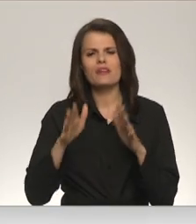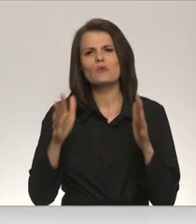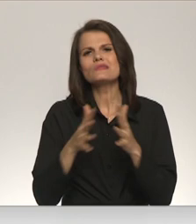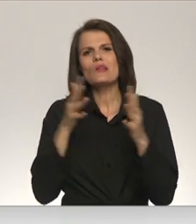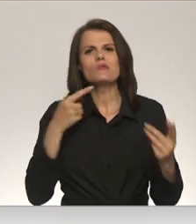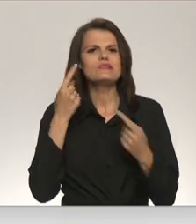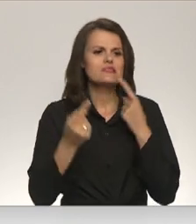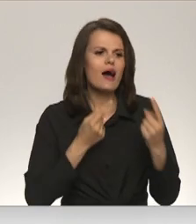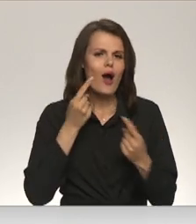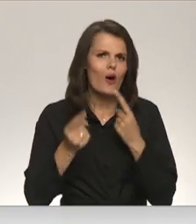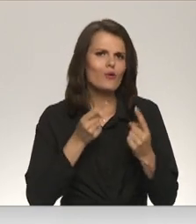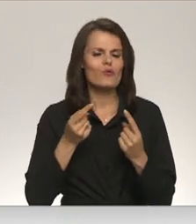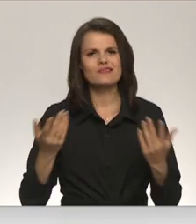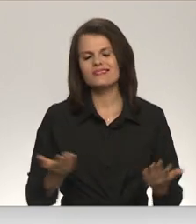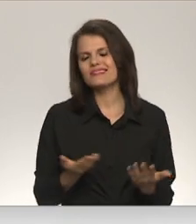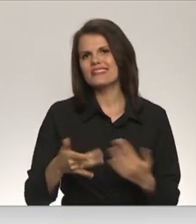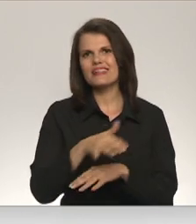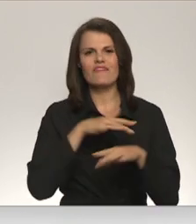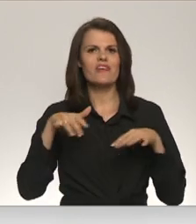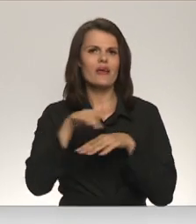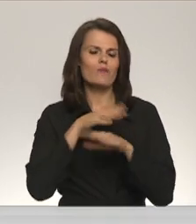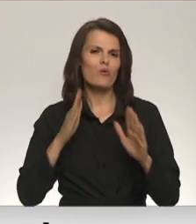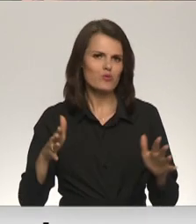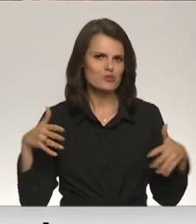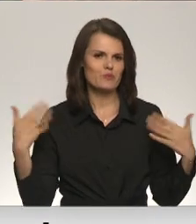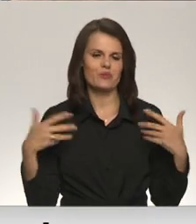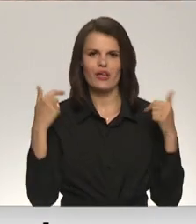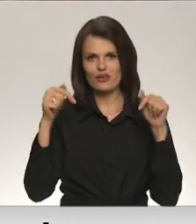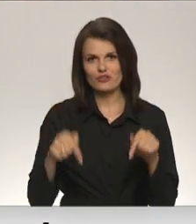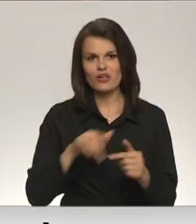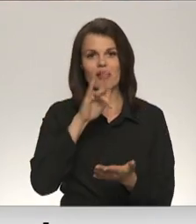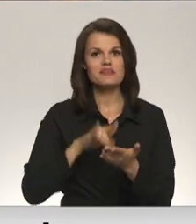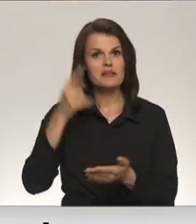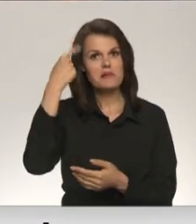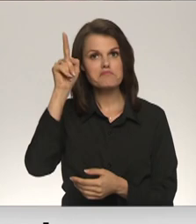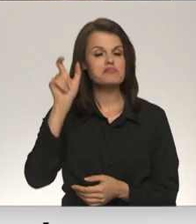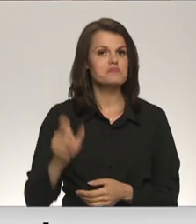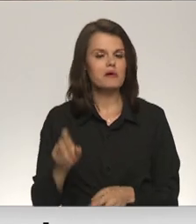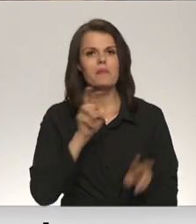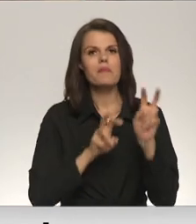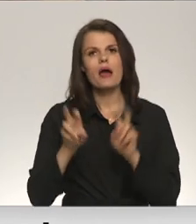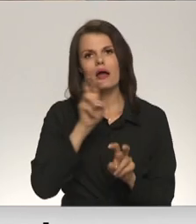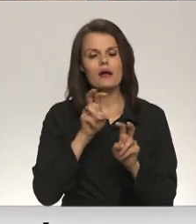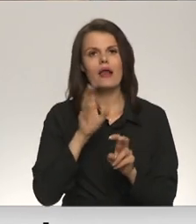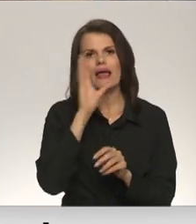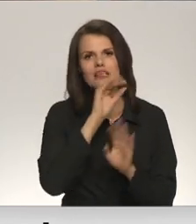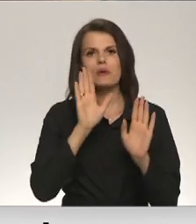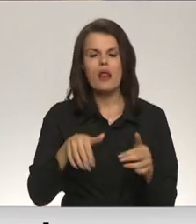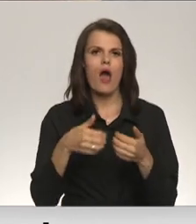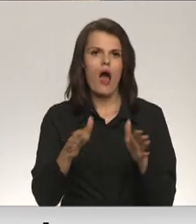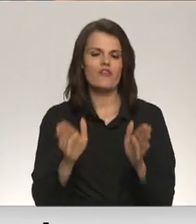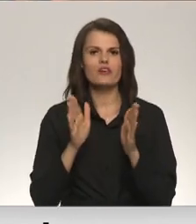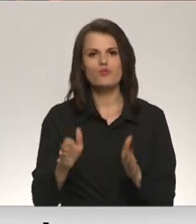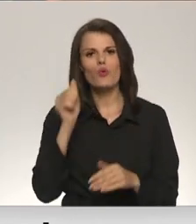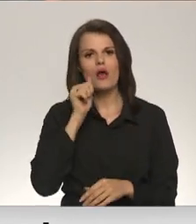sarunām, ar dzīvību, ar prieku. Centra idejas autori meklēs iespēju, lai durvis būtu atvērtas